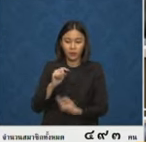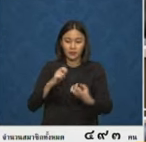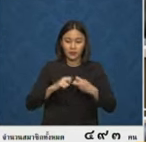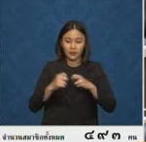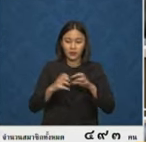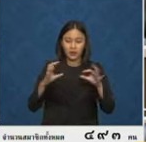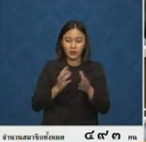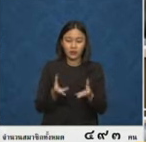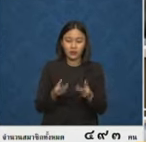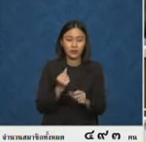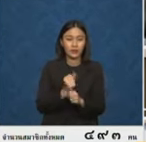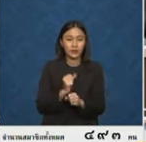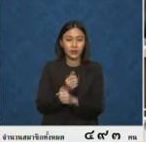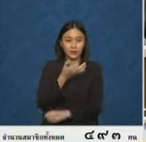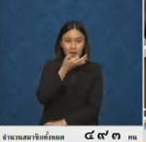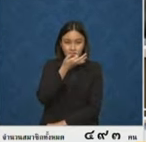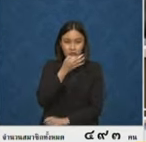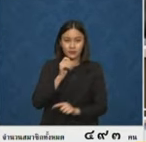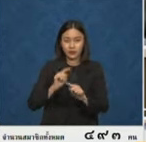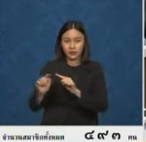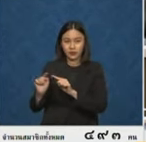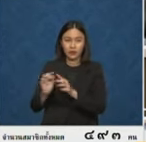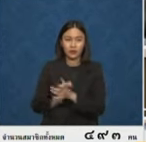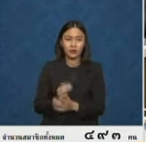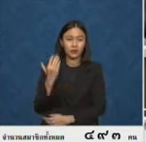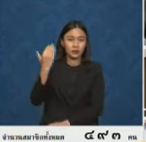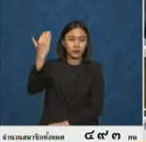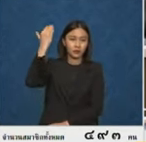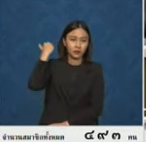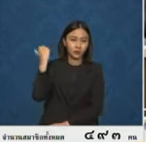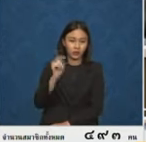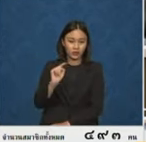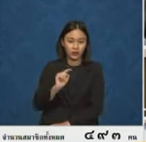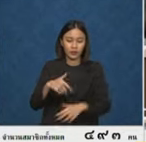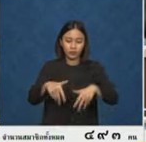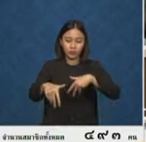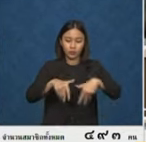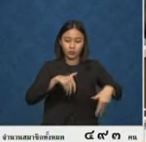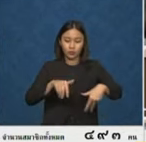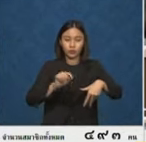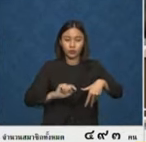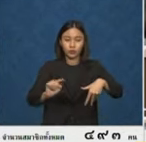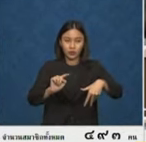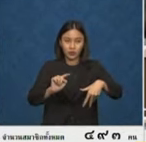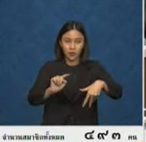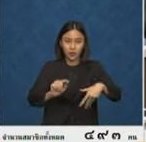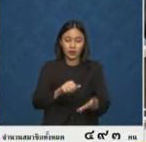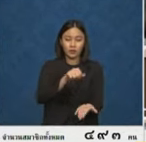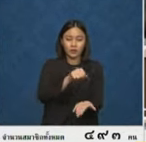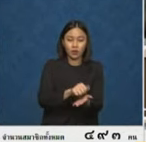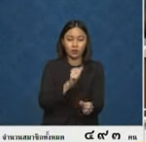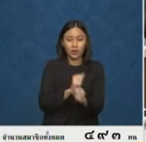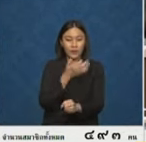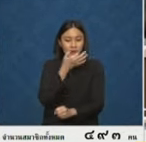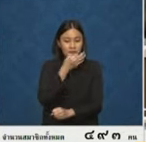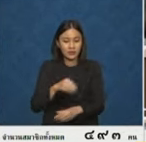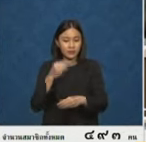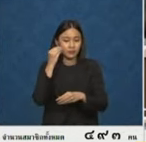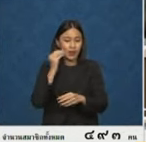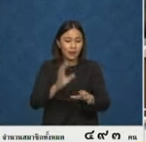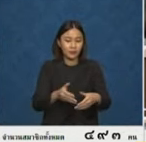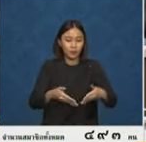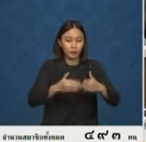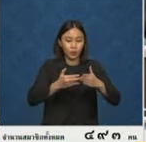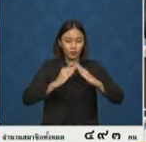กับเรื่องที่ดินทำกินท่านประธานครับในอดีตที่ผ่านมาพี่น้องในพื้นที่ได้เข้าจับจองที่ดินทำกินและอยู่อาศัย